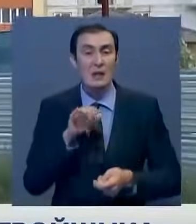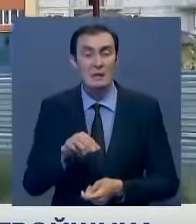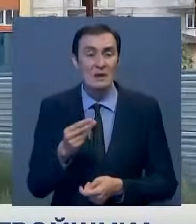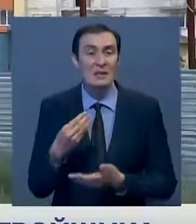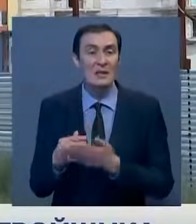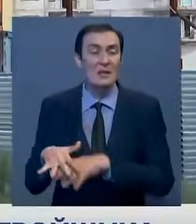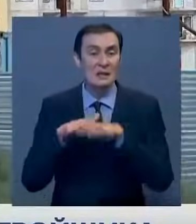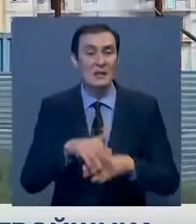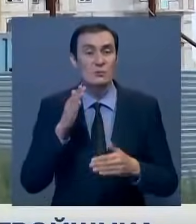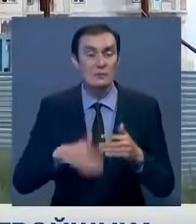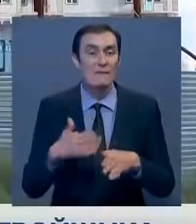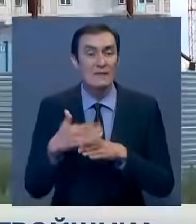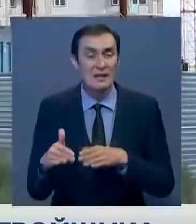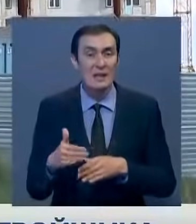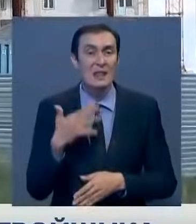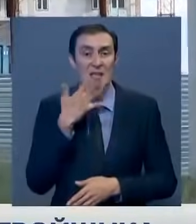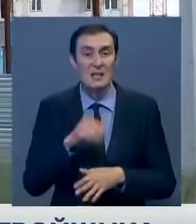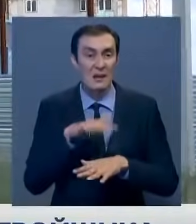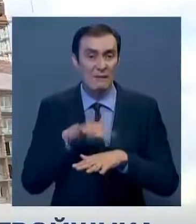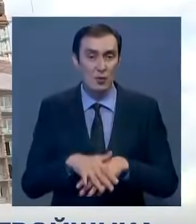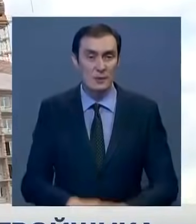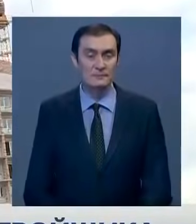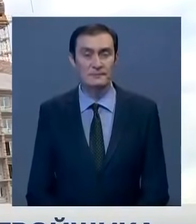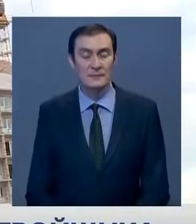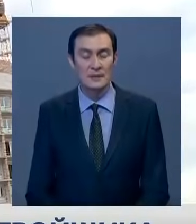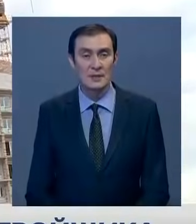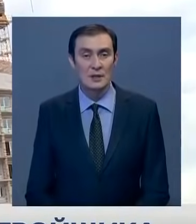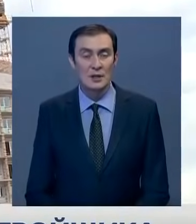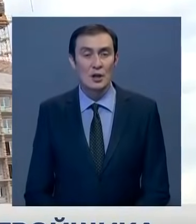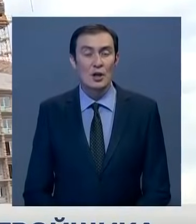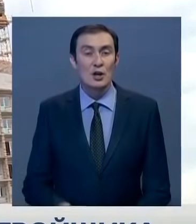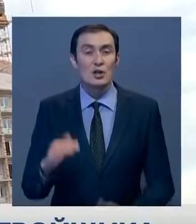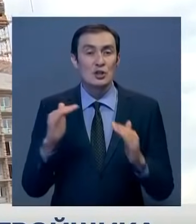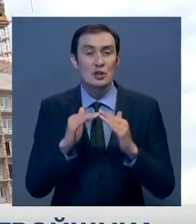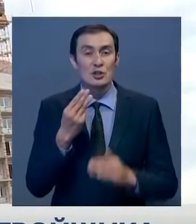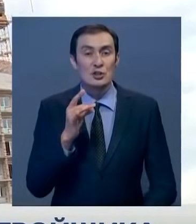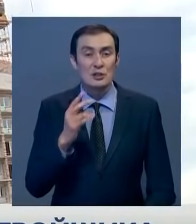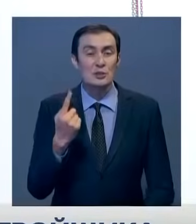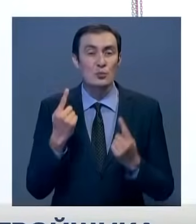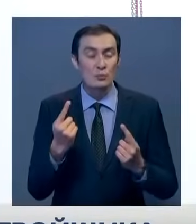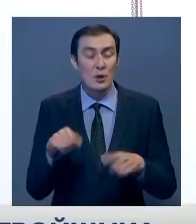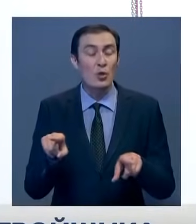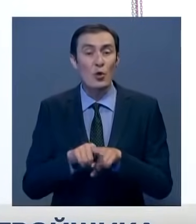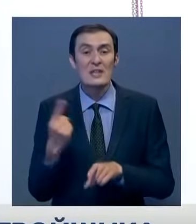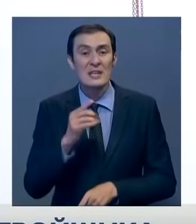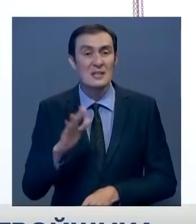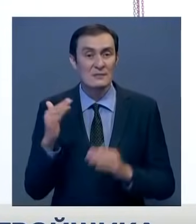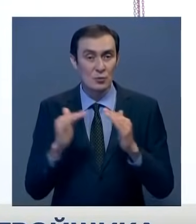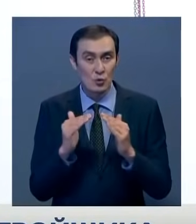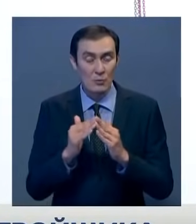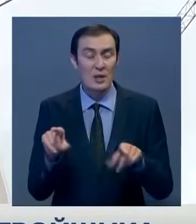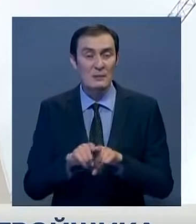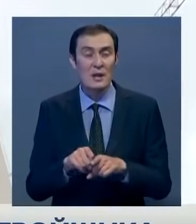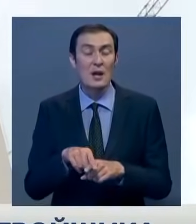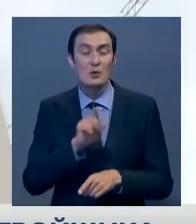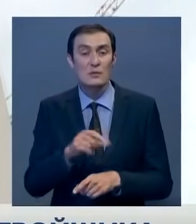Деньги на завершение стройки выделили из национального фонда. ШГС – самый известный, но не единственный долгострой Котлярова. Теперь